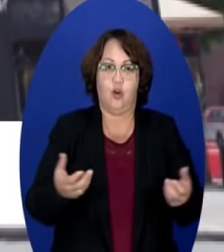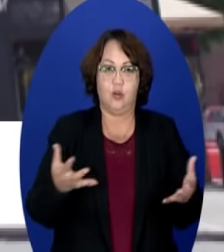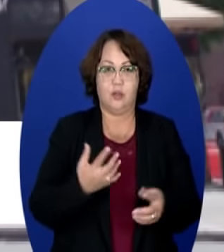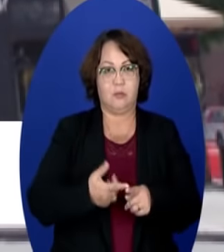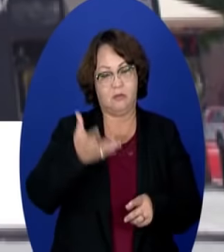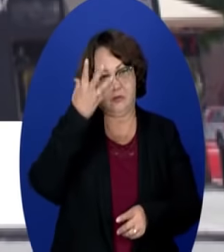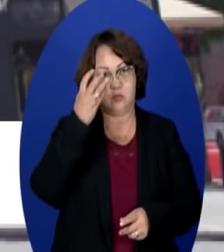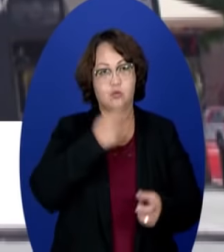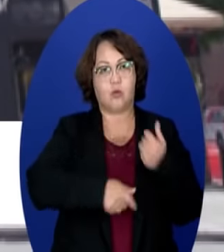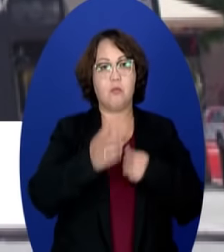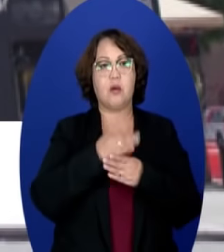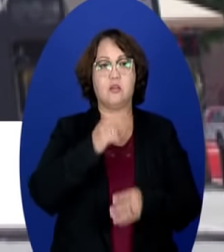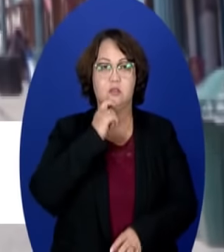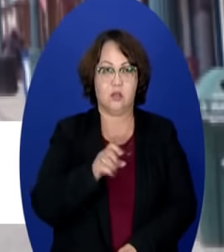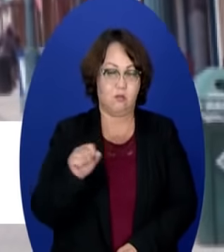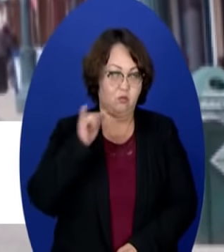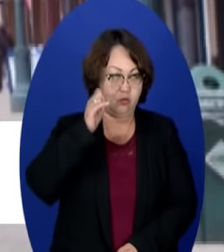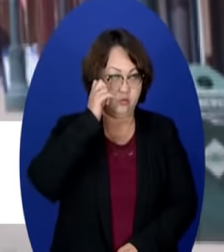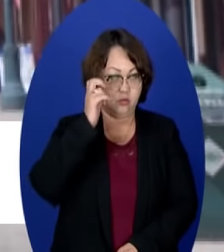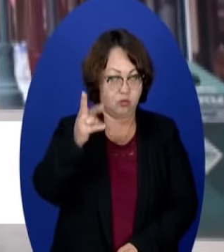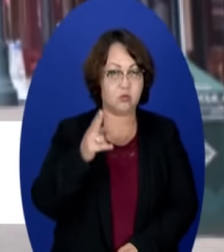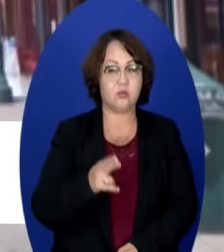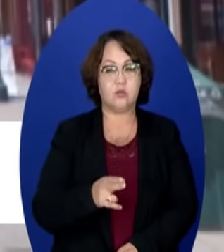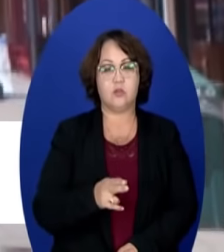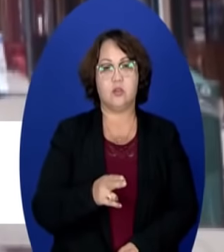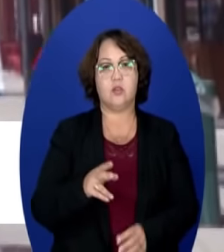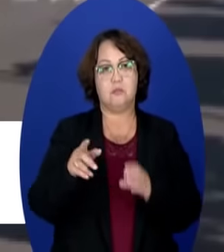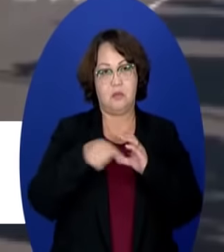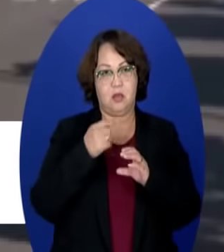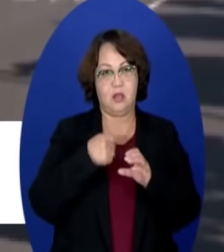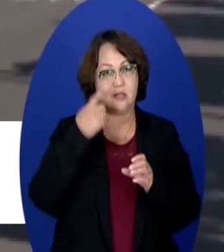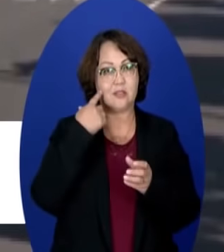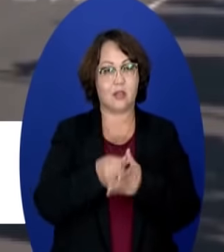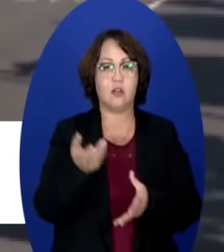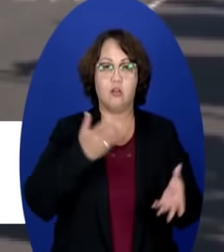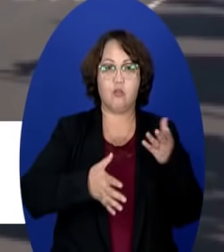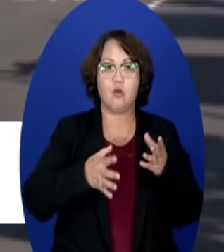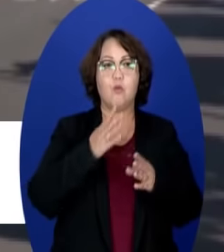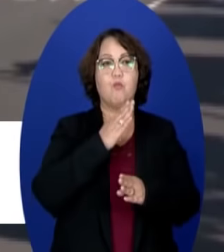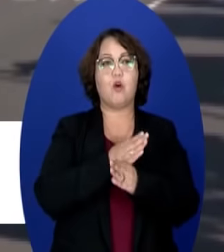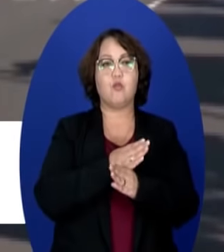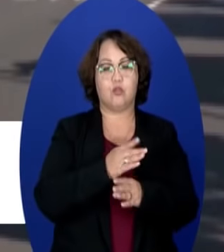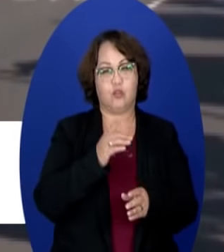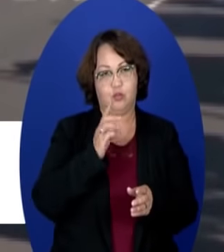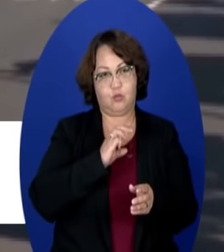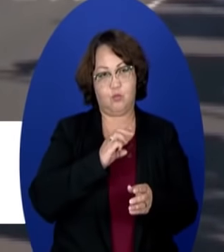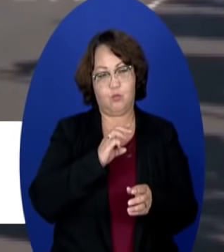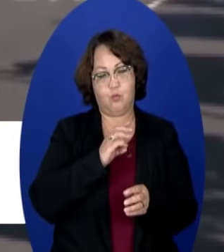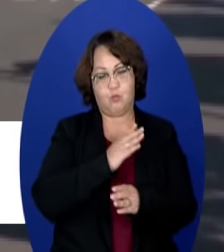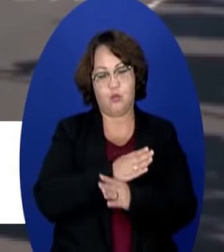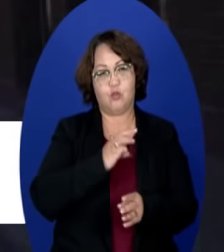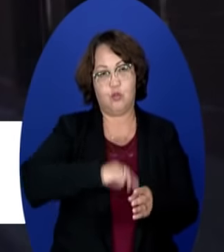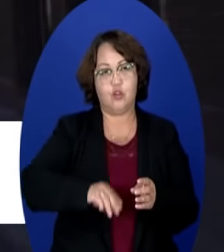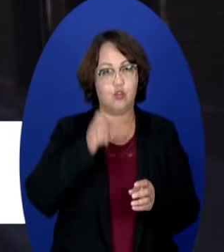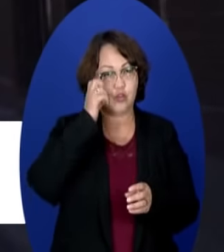байгаагаа илэрхийлсэн юм. За гэхдээ ерөнхийлөгч Трамп сонгогчдыг шуудангаар саналаа өгөхийн болиулахын тулд ерөнхийлөгчийн сонгуулийн товыг